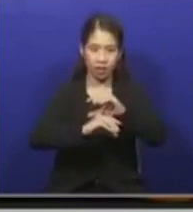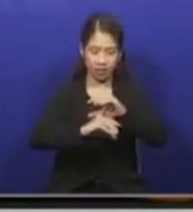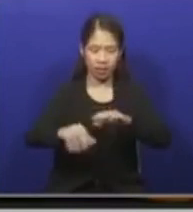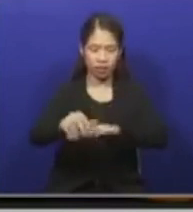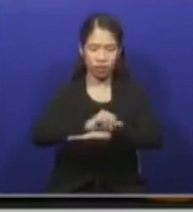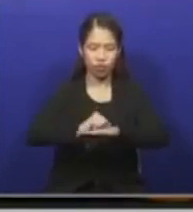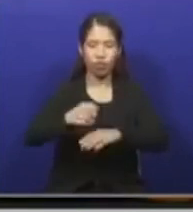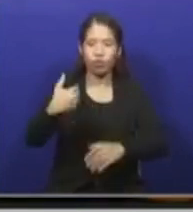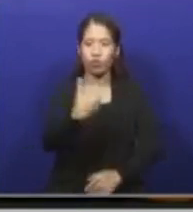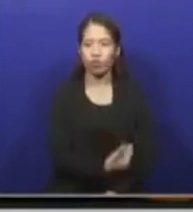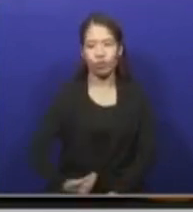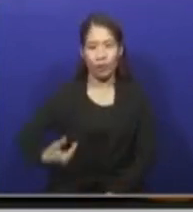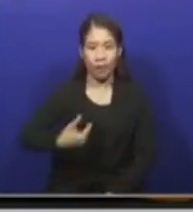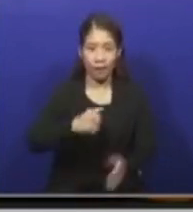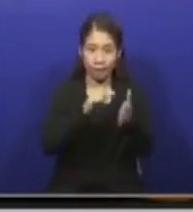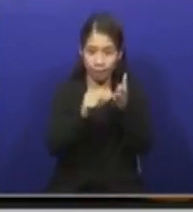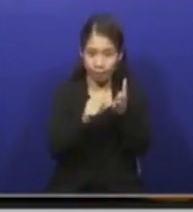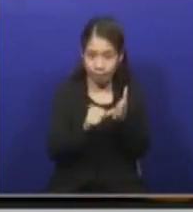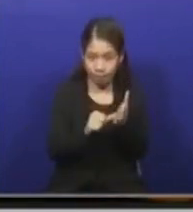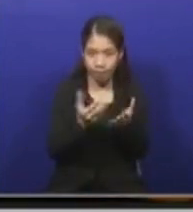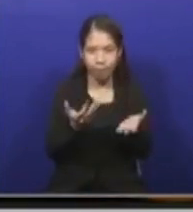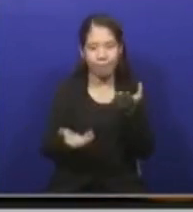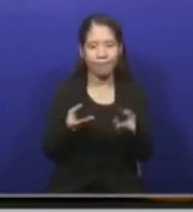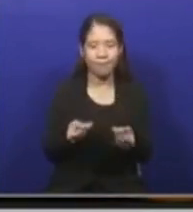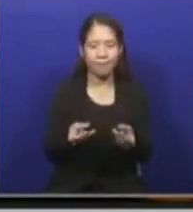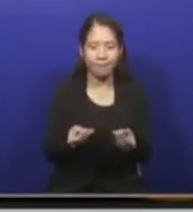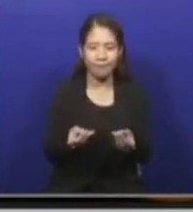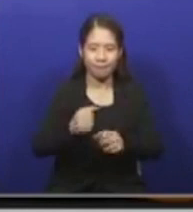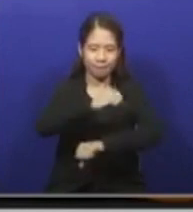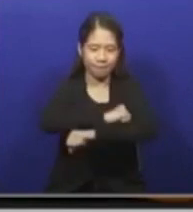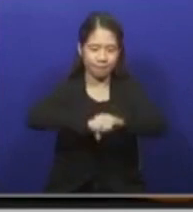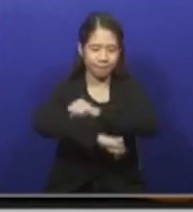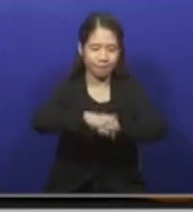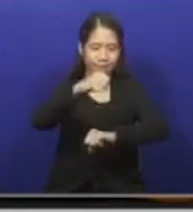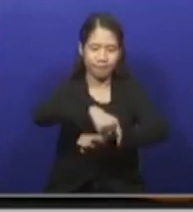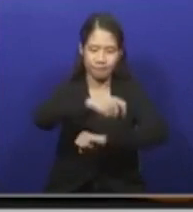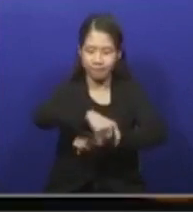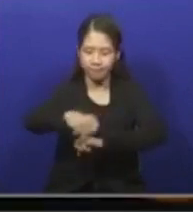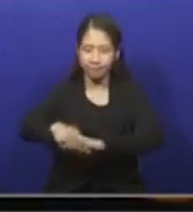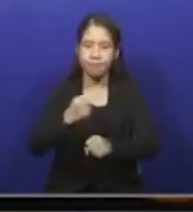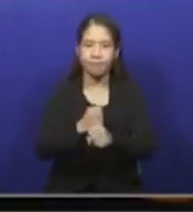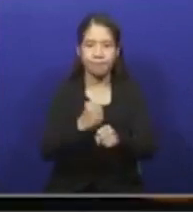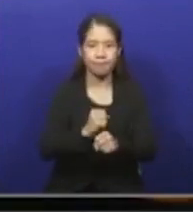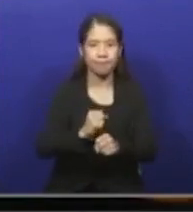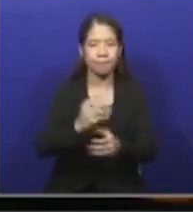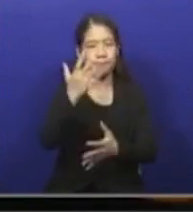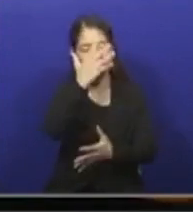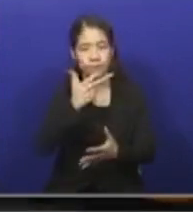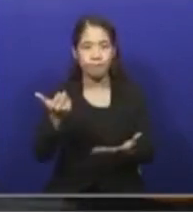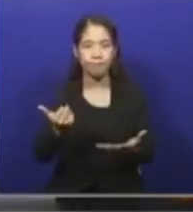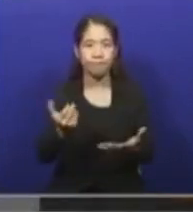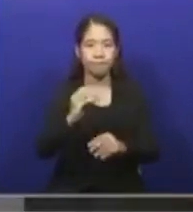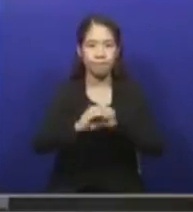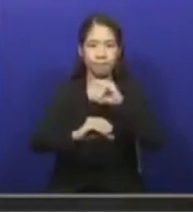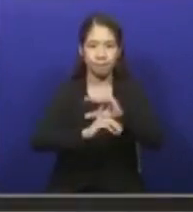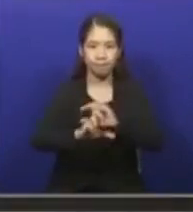ามาโครงการปรับปรุงภูมิทัศน์ลานเฉลิมพระเกียรติโครงการปรับปรุ